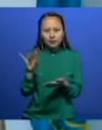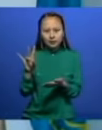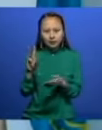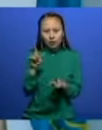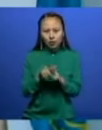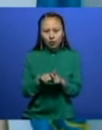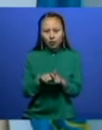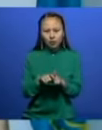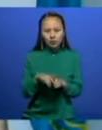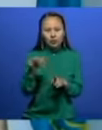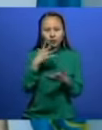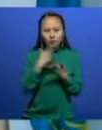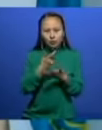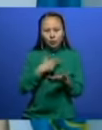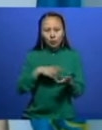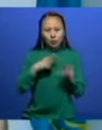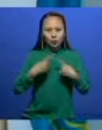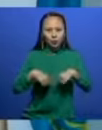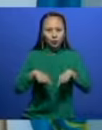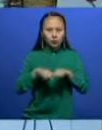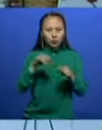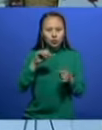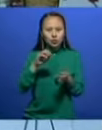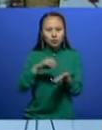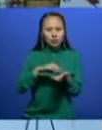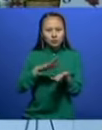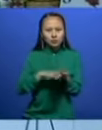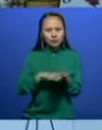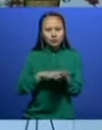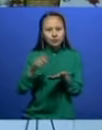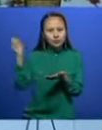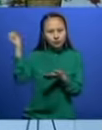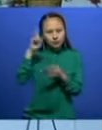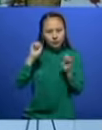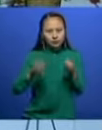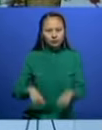өзінің учаскесін, өзінің учаскенің адресін көріп, білуге болады.